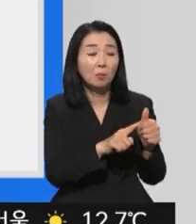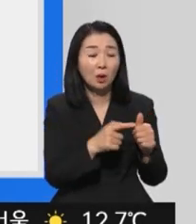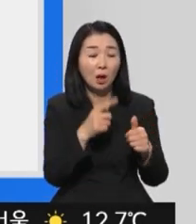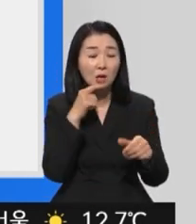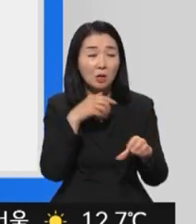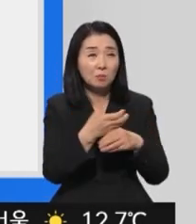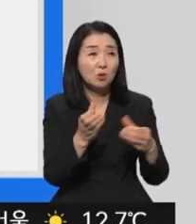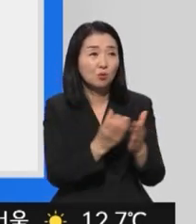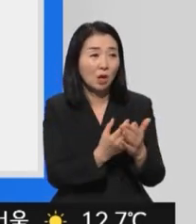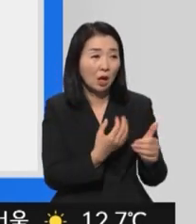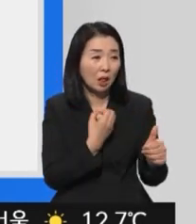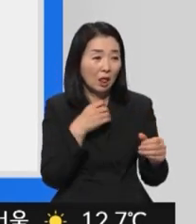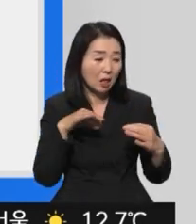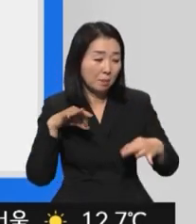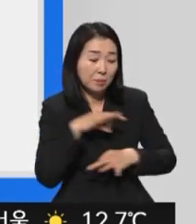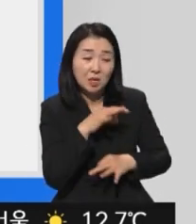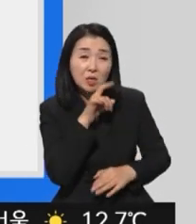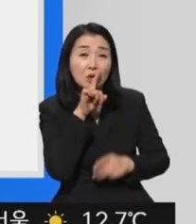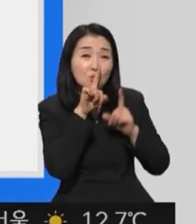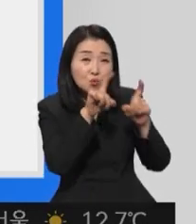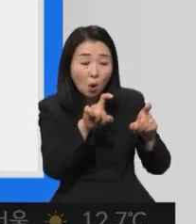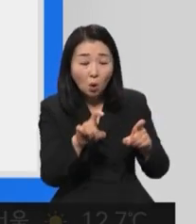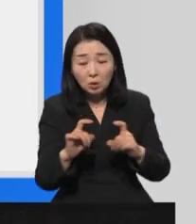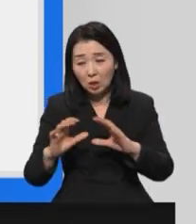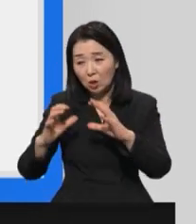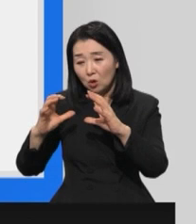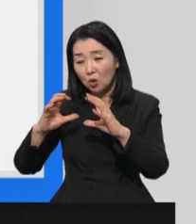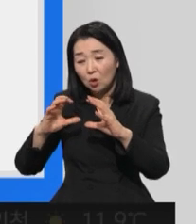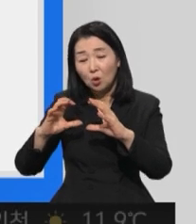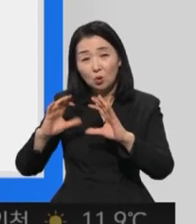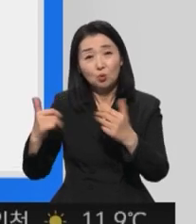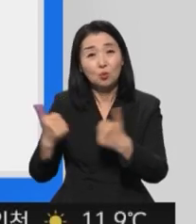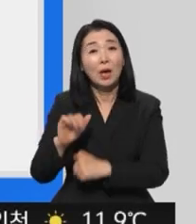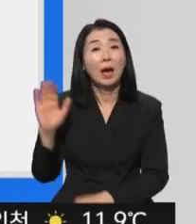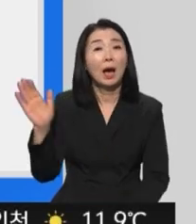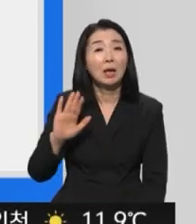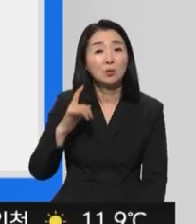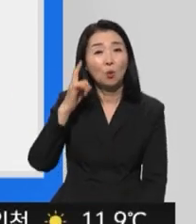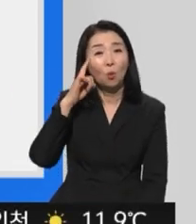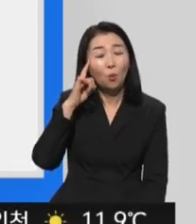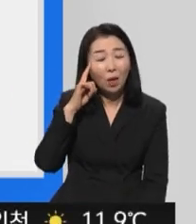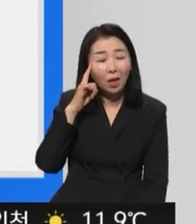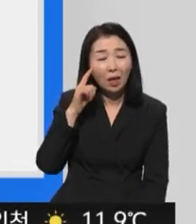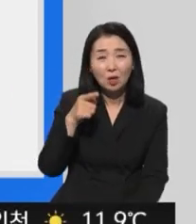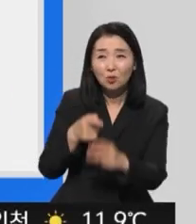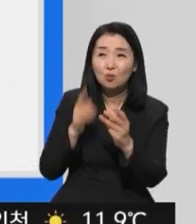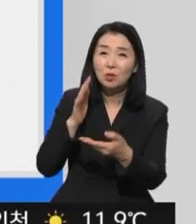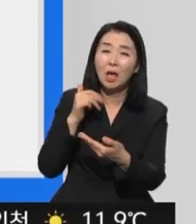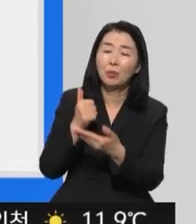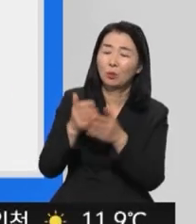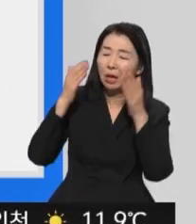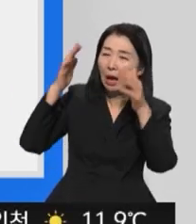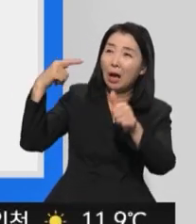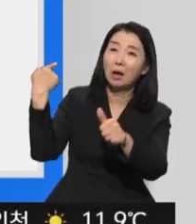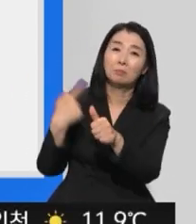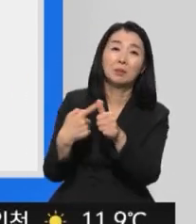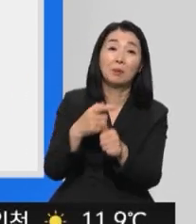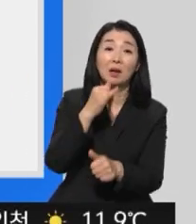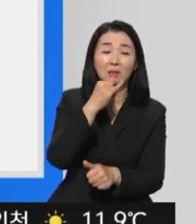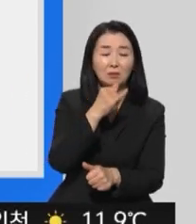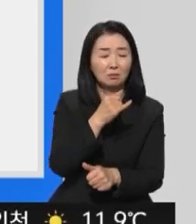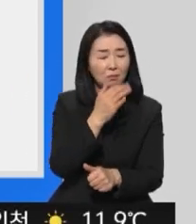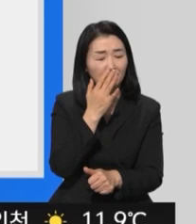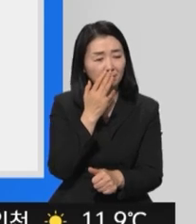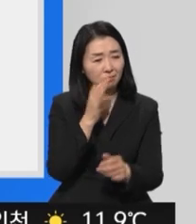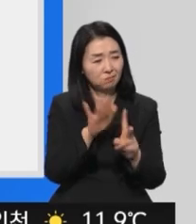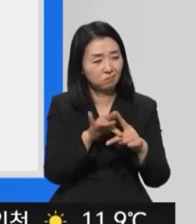민주당의 비리 의혹과 국회 전횡이 아니라 지속적으로 기승전 윤 대통령을 향하고 있다는 점에서